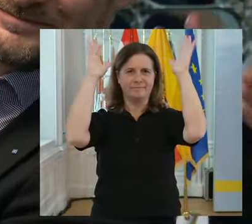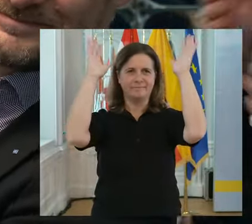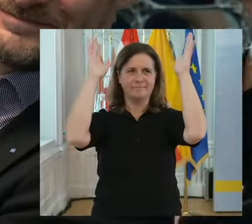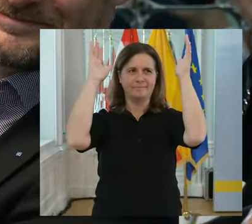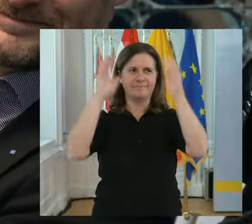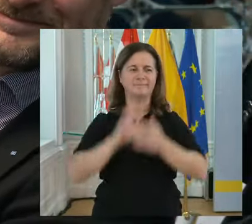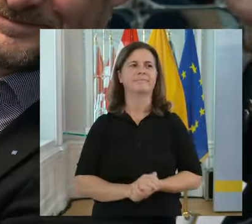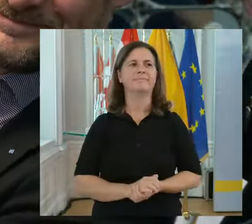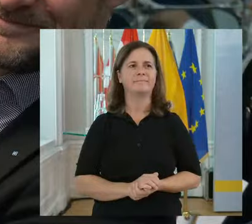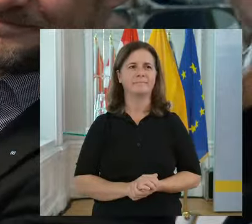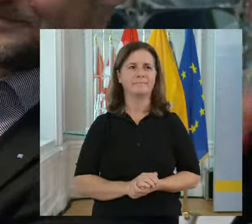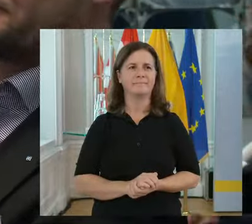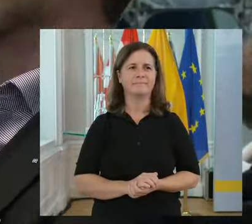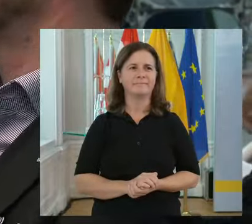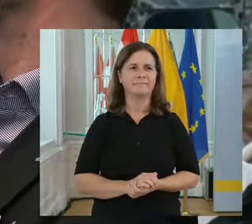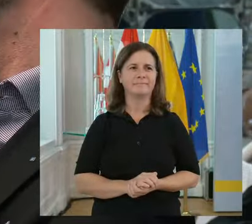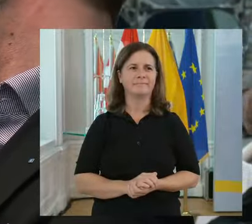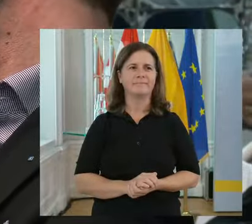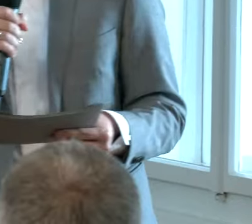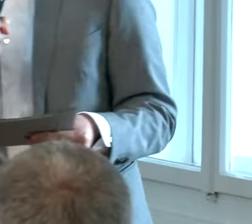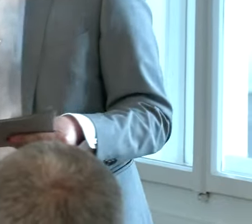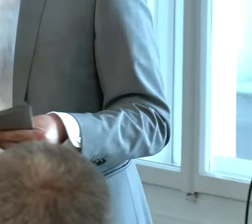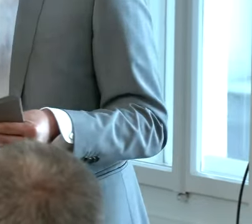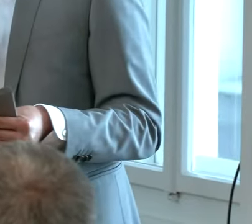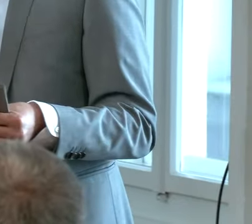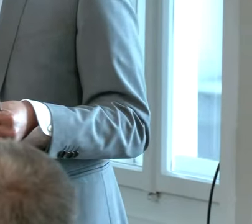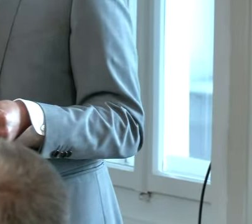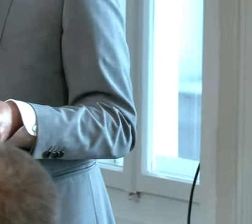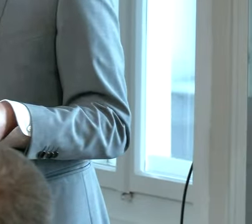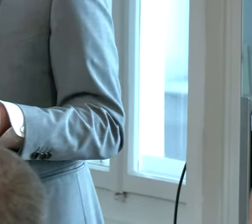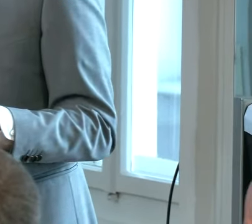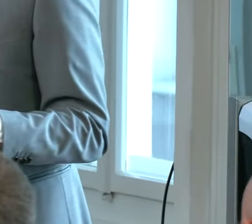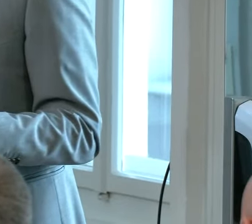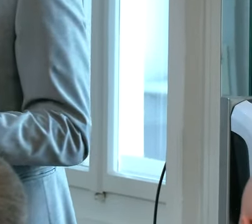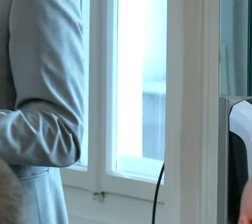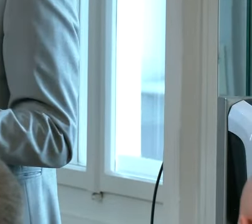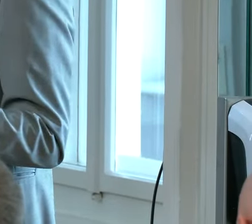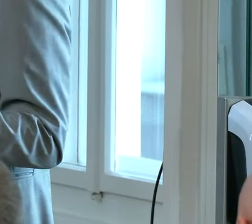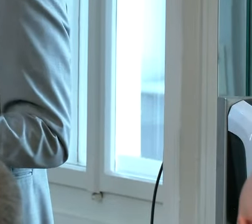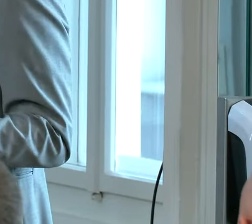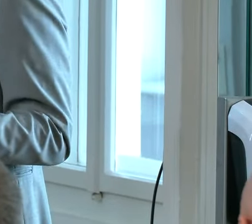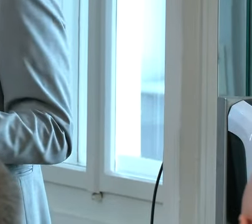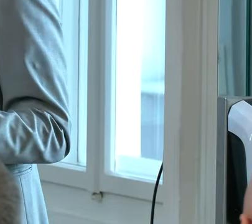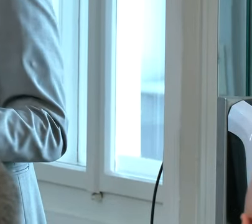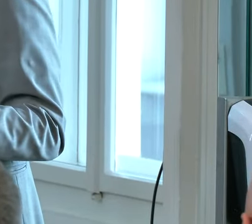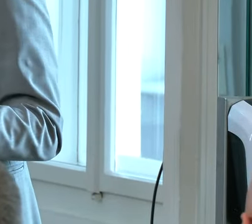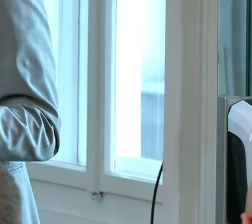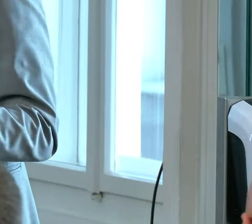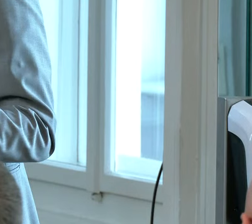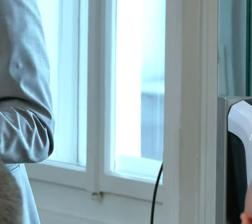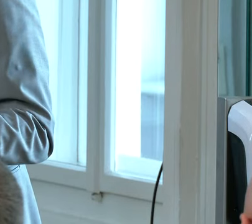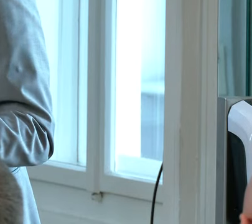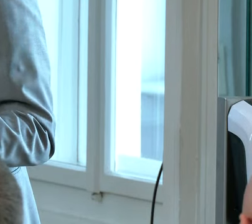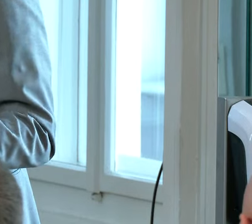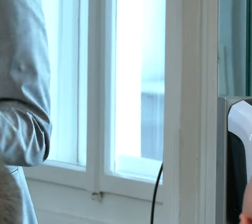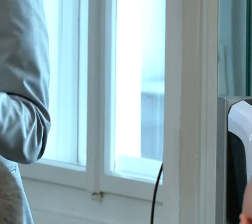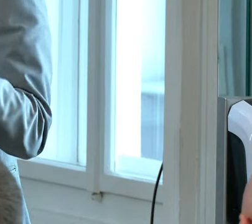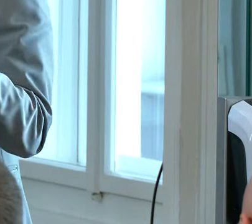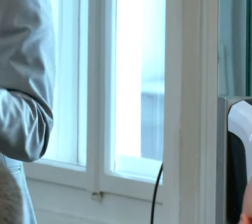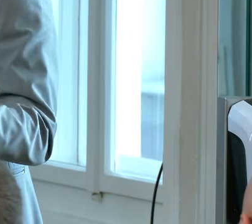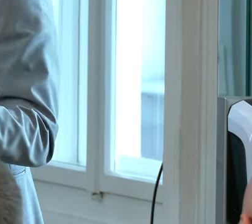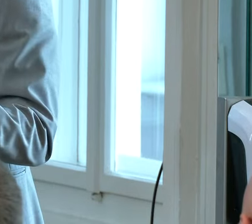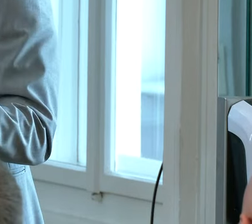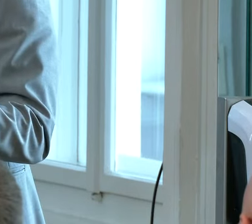3 haben Sie in diesem Video schon kennengelernt, zum einen die Leiterin der Human Resources im Kieler Konzern, Michaela Sapetschnik,